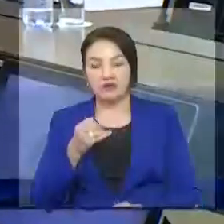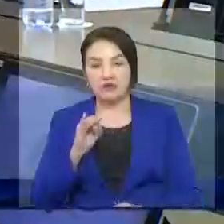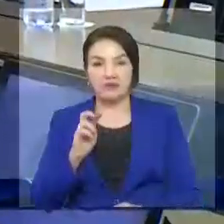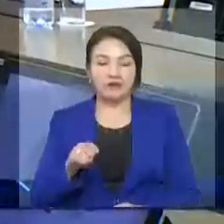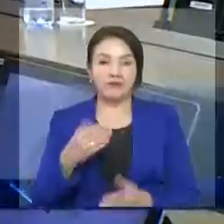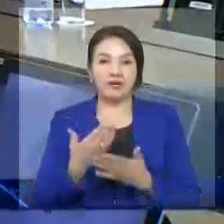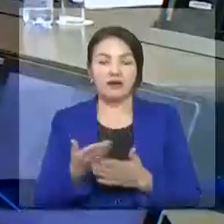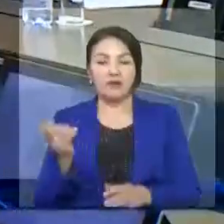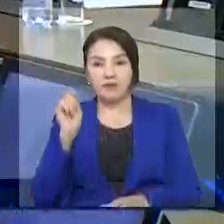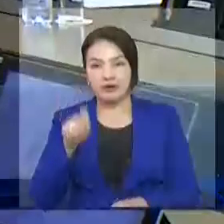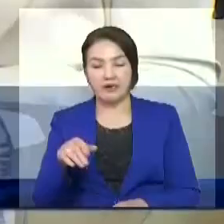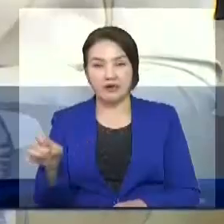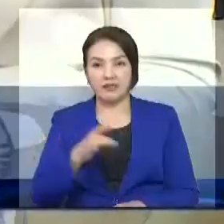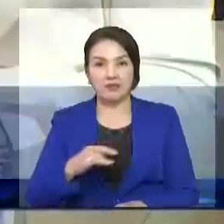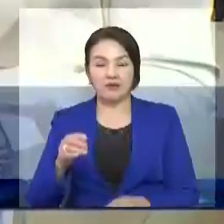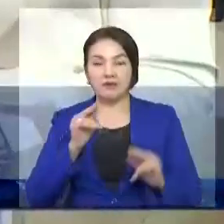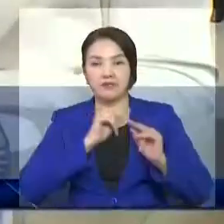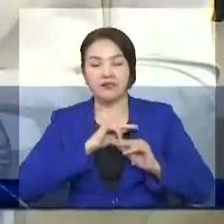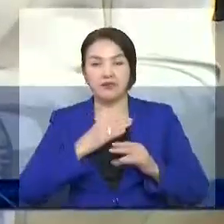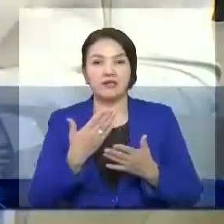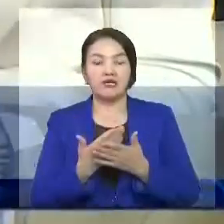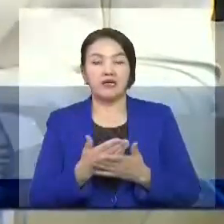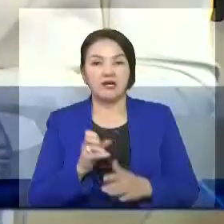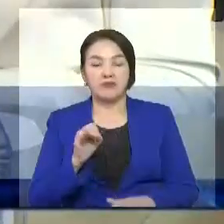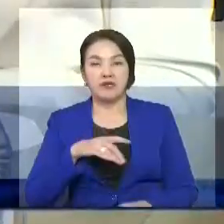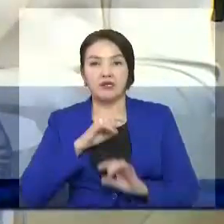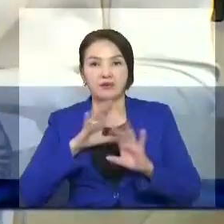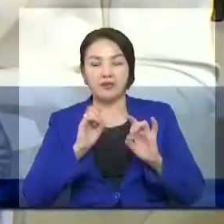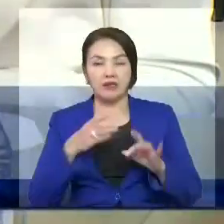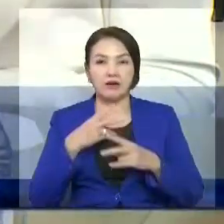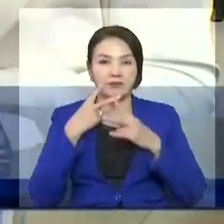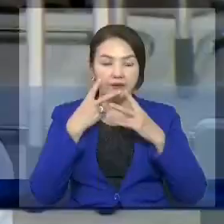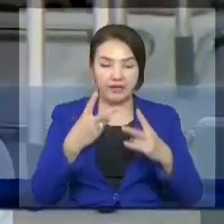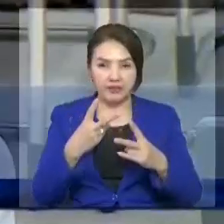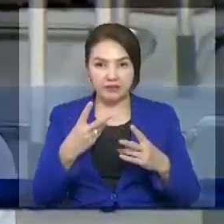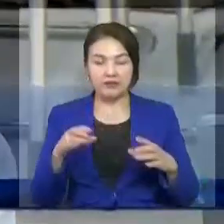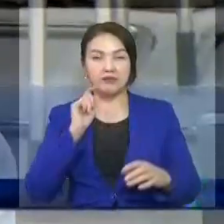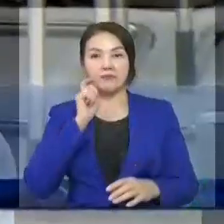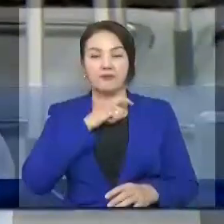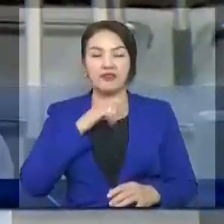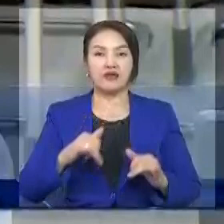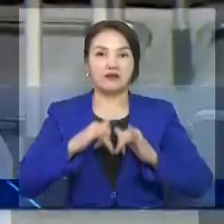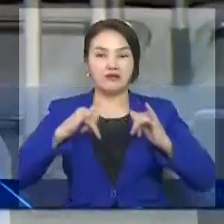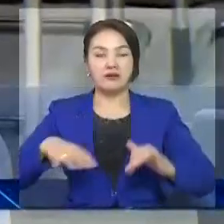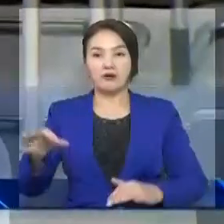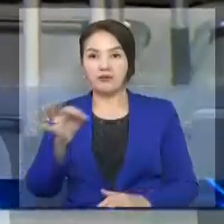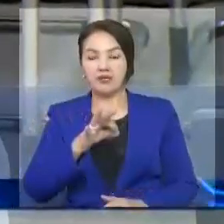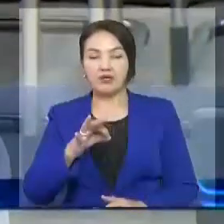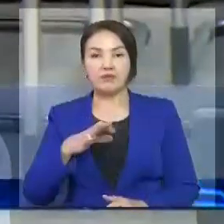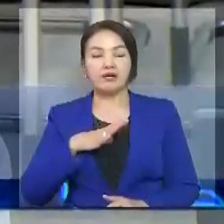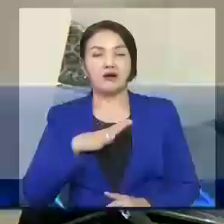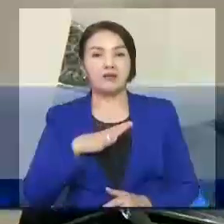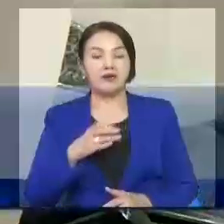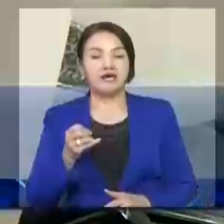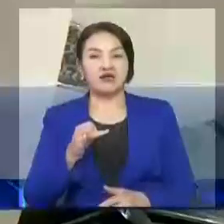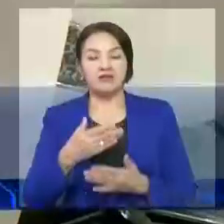Алишевым, прибывшим в наш регион с рабочим визитом. Асхат Шахаров рассказал о показателях социально-экономического развития области, принимаемых мерах